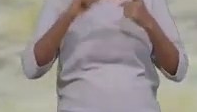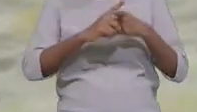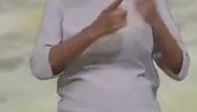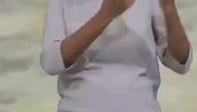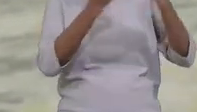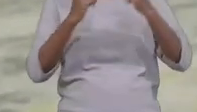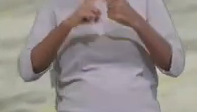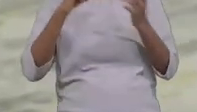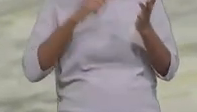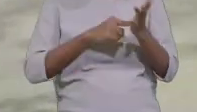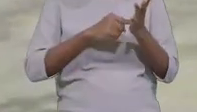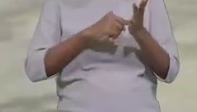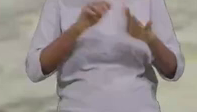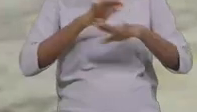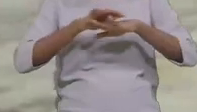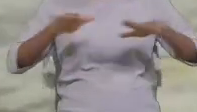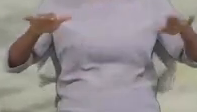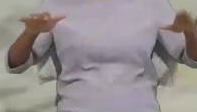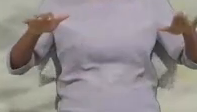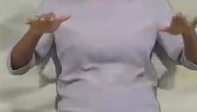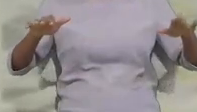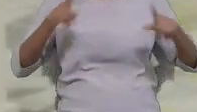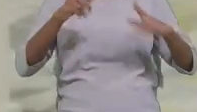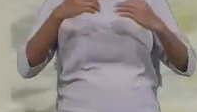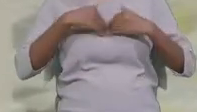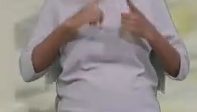Tu dois venir à cette plateforme.